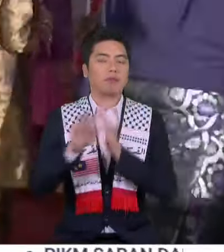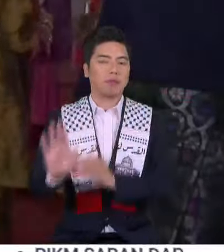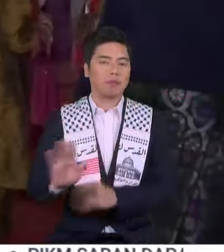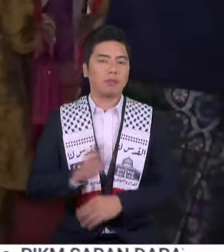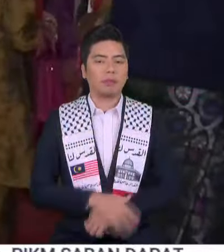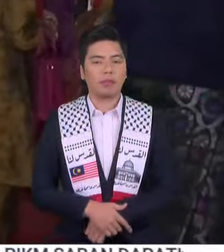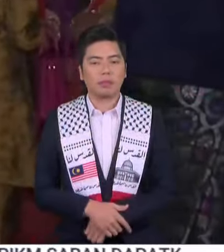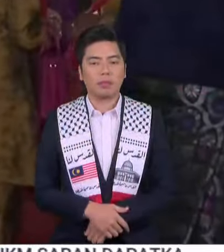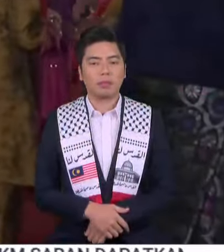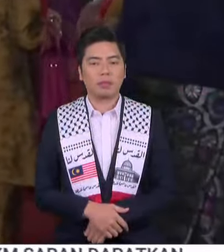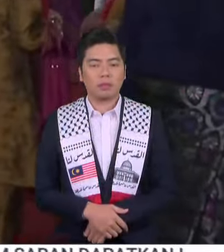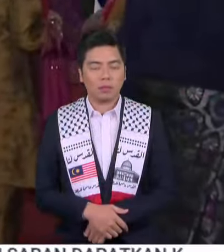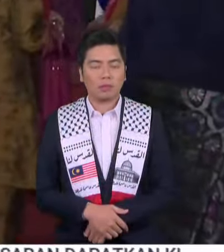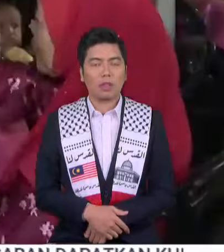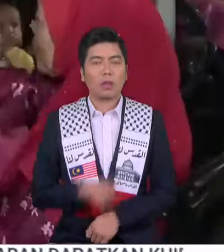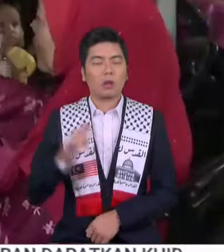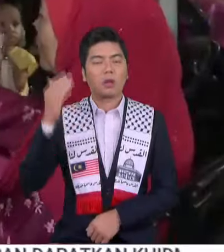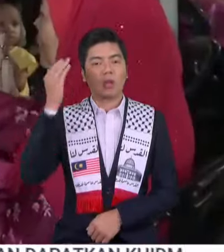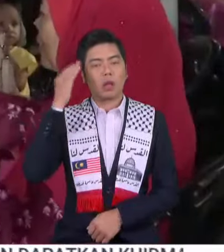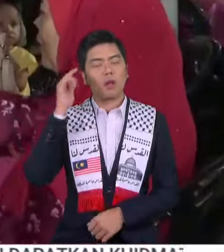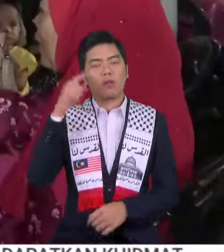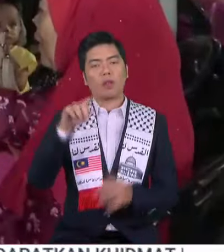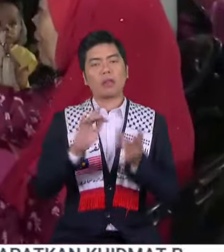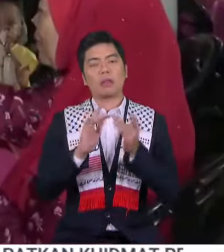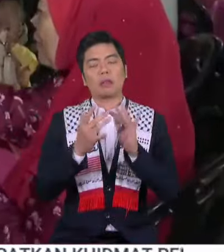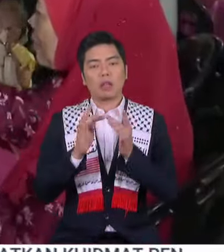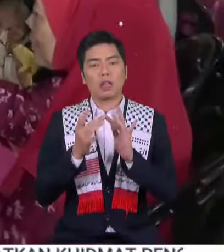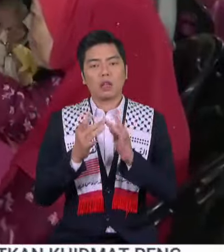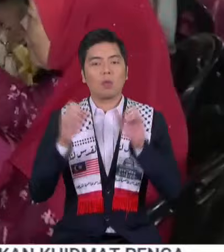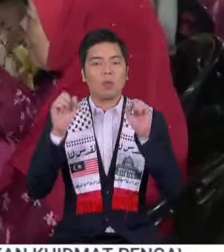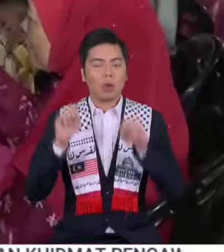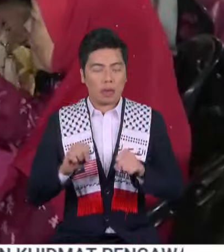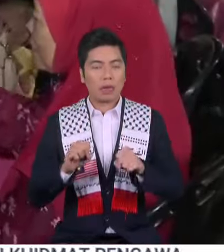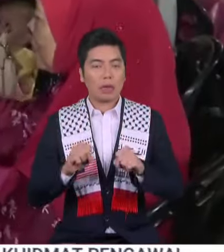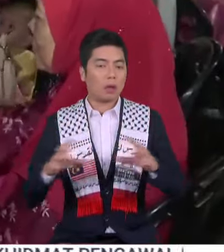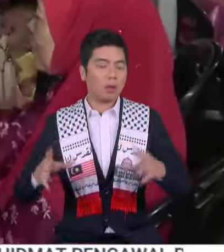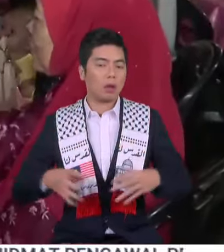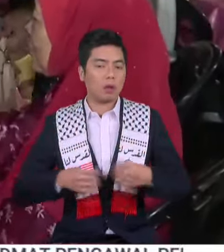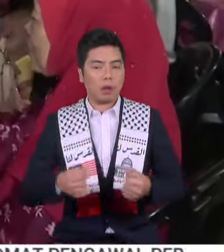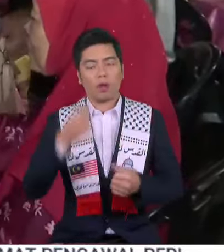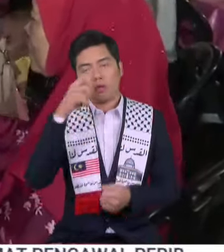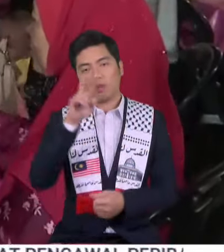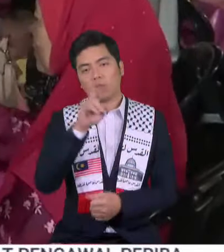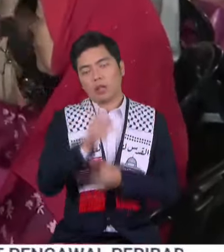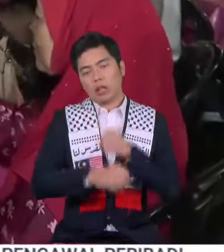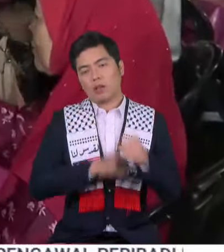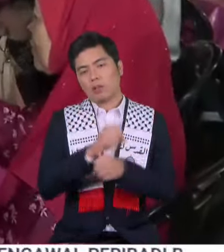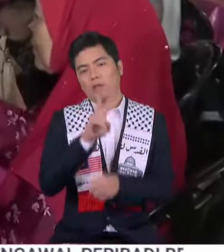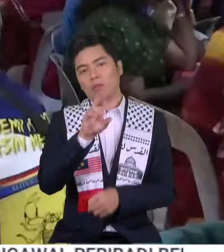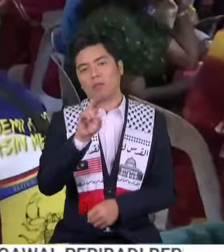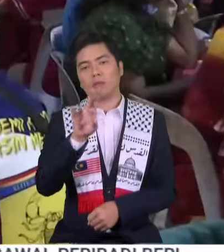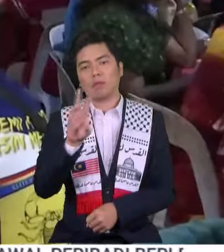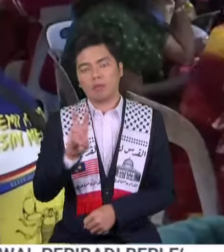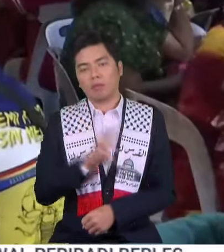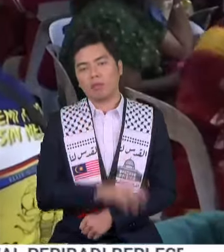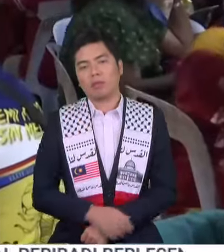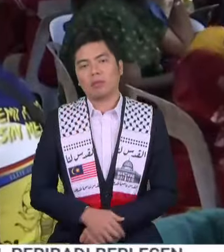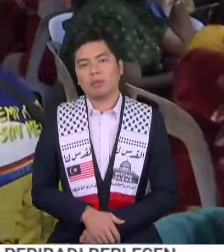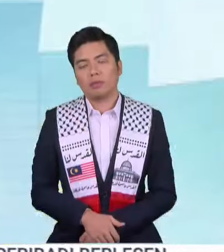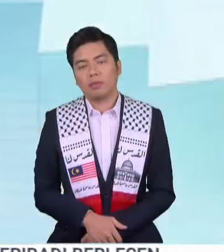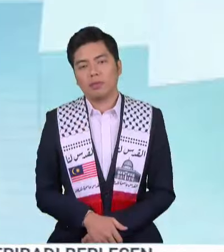Beliau juga optimis masalah jaringan internet di semua kawasan dapat diatasi menjelang 2026.